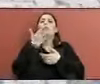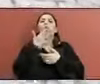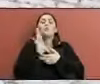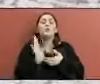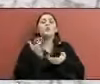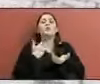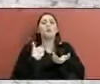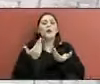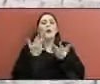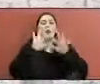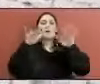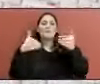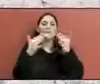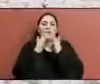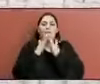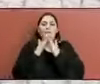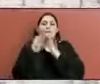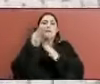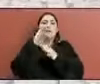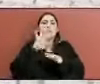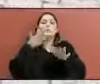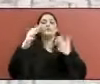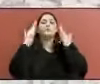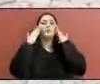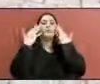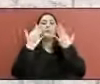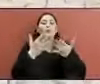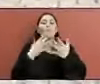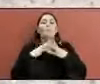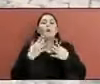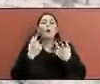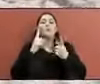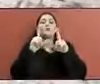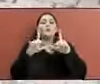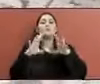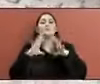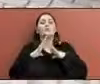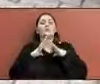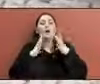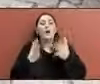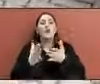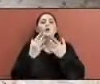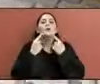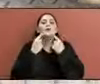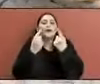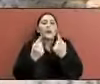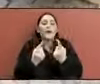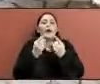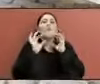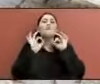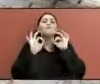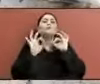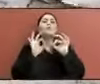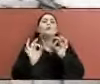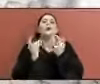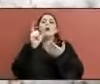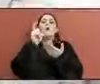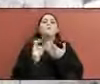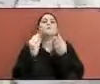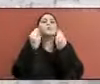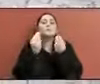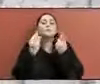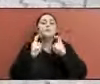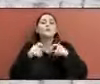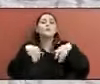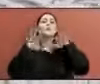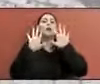Tahir Büyükakın Başkanımızın sizlere selamı var. Bir ihtiyacınız var mı? Nasılsınız? diye mutlaka halini hatırını soruyoruz. O noktada